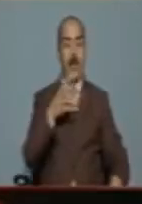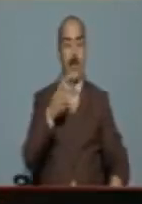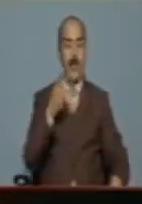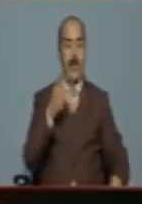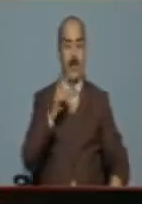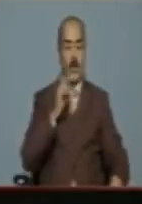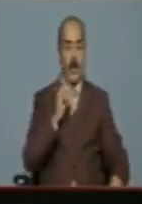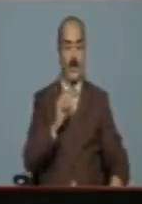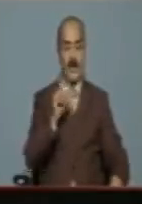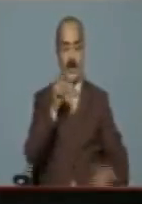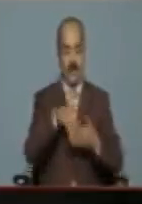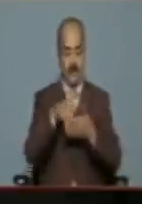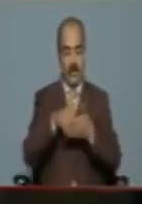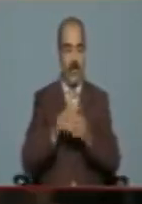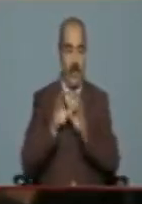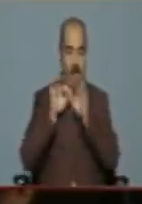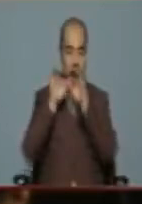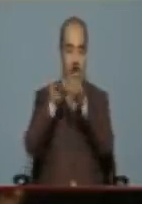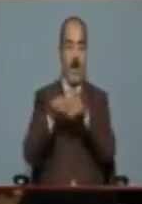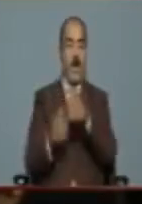451 صوتا بنسبة